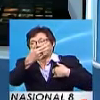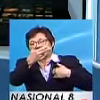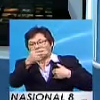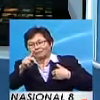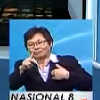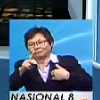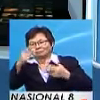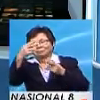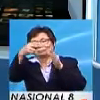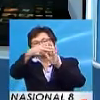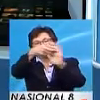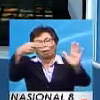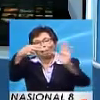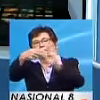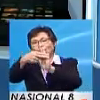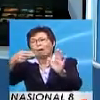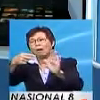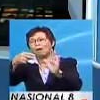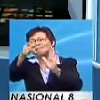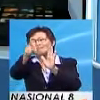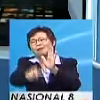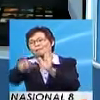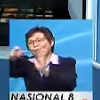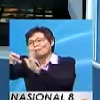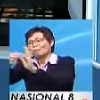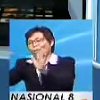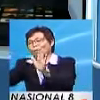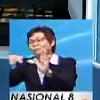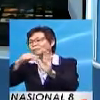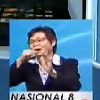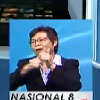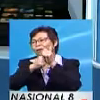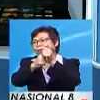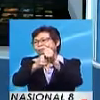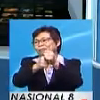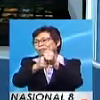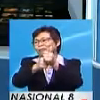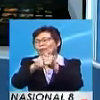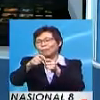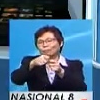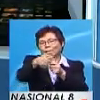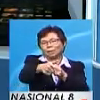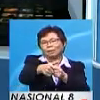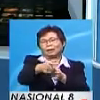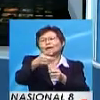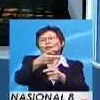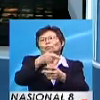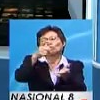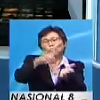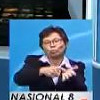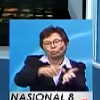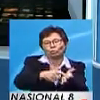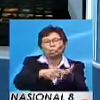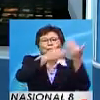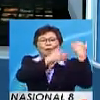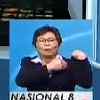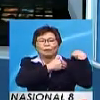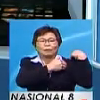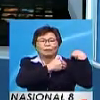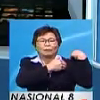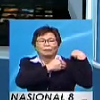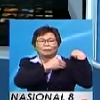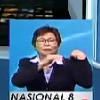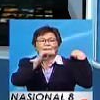untuk menyenarai hitamkan mana-mana individu yang tidak mematuhi obligasi pembayaran kredit sebaliknya peranan APK hanya